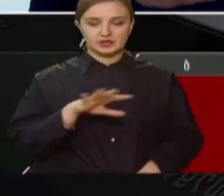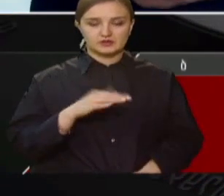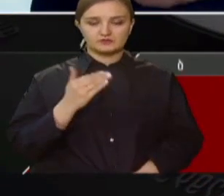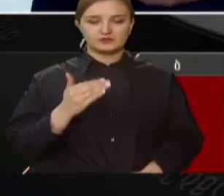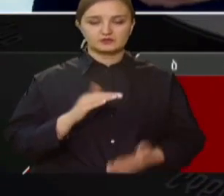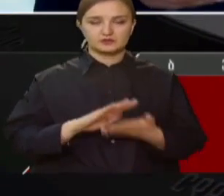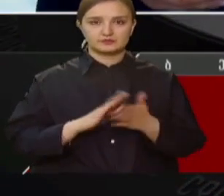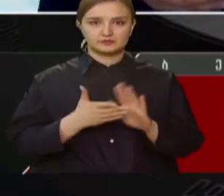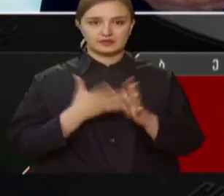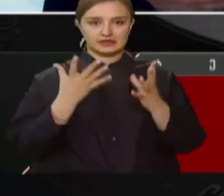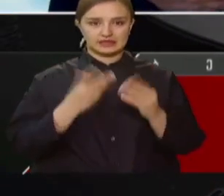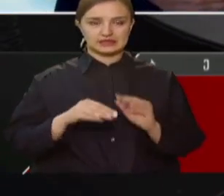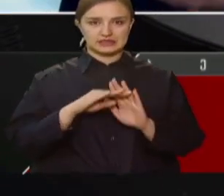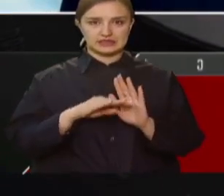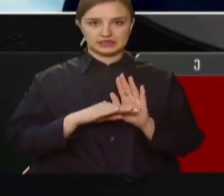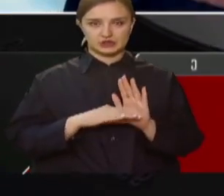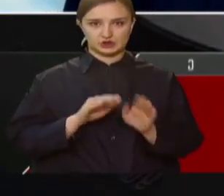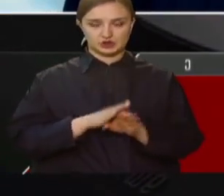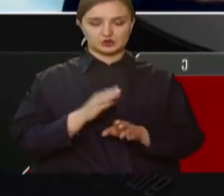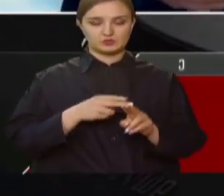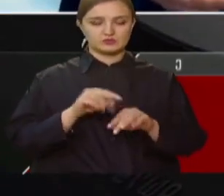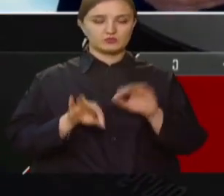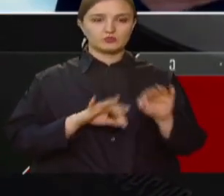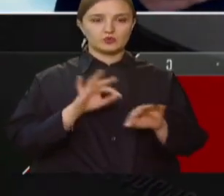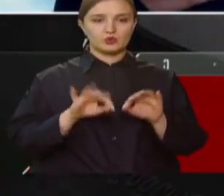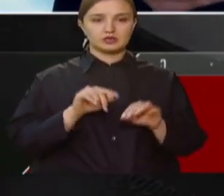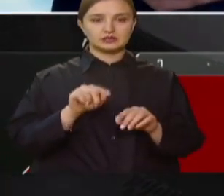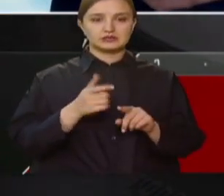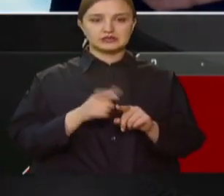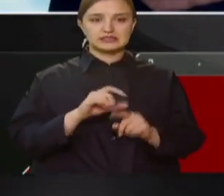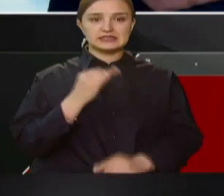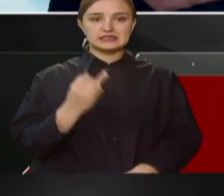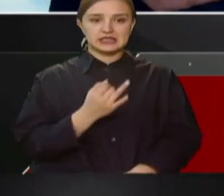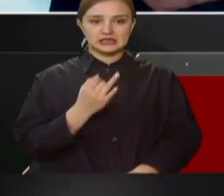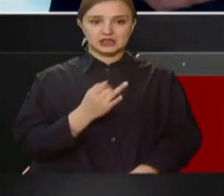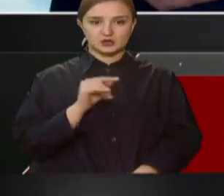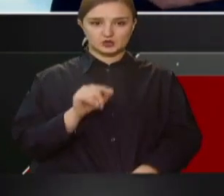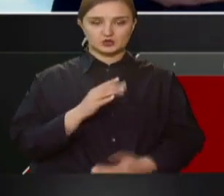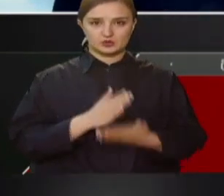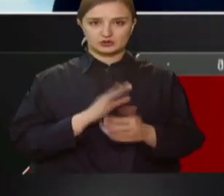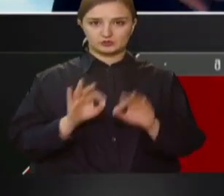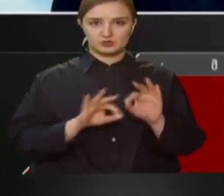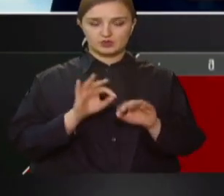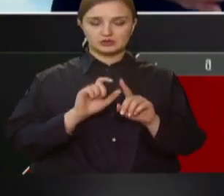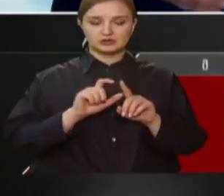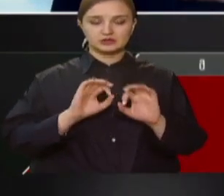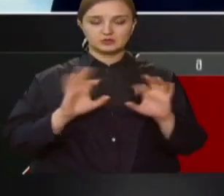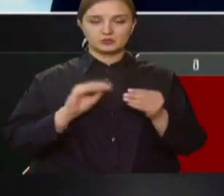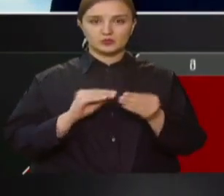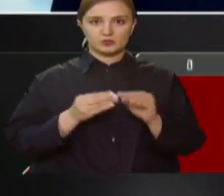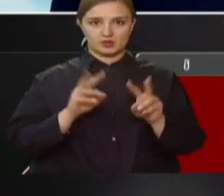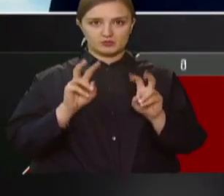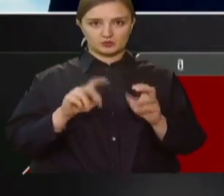pe rulat, tauda pe rulat, tauda pe rulat, proiecti. Sau că tot ce s-a interesat proiecti, iar omelit sau probs probleme, tot s-a